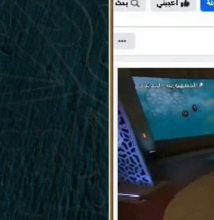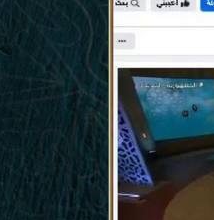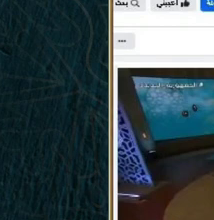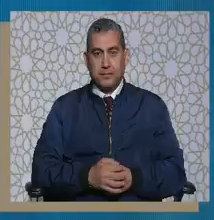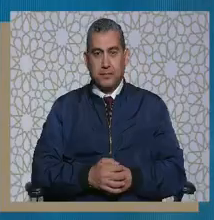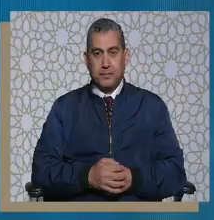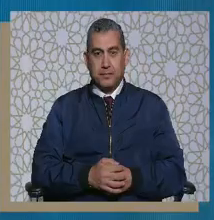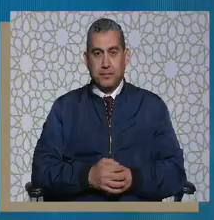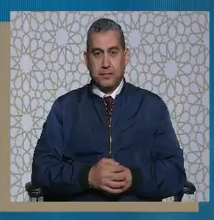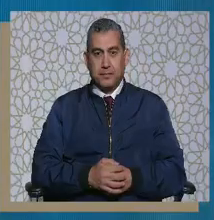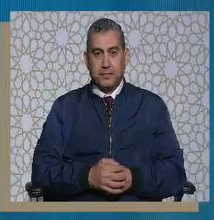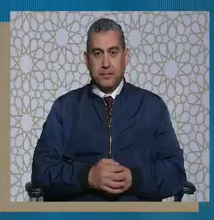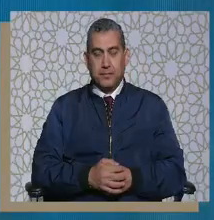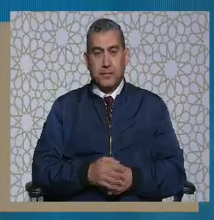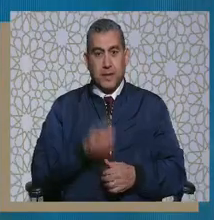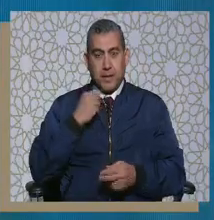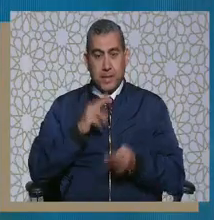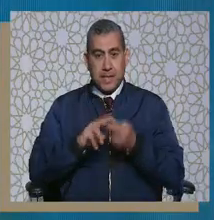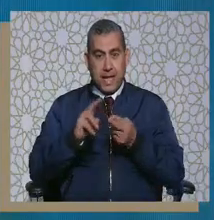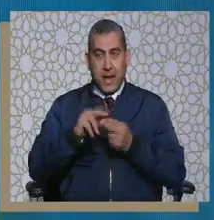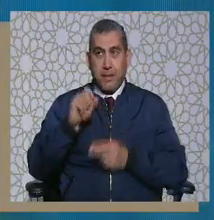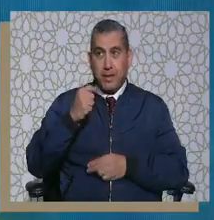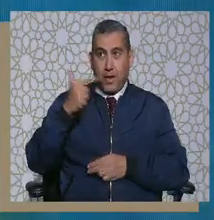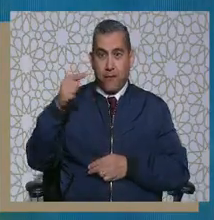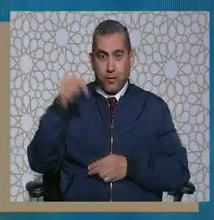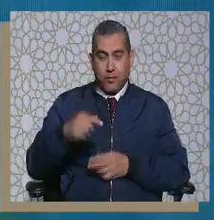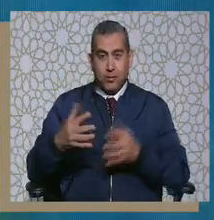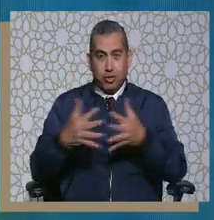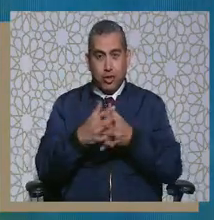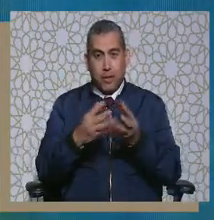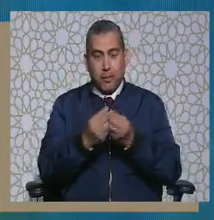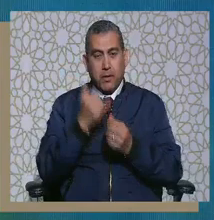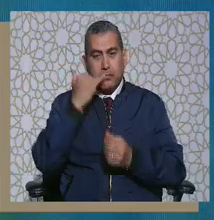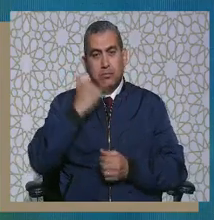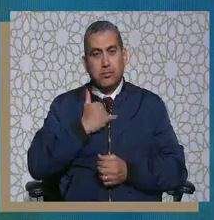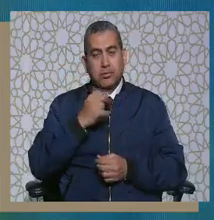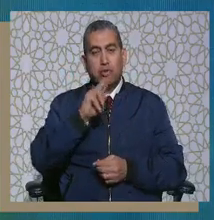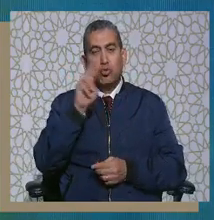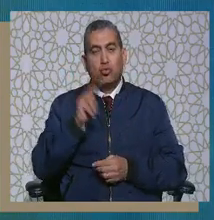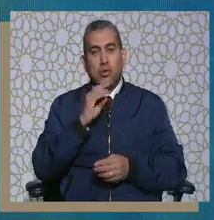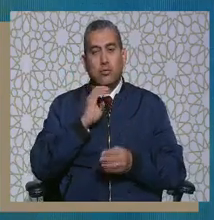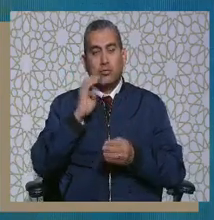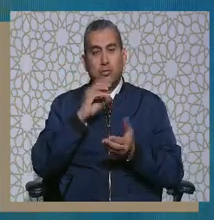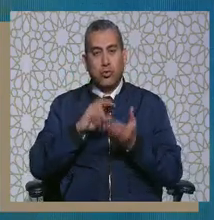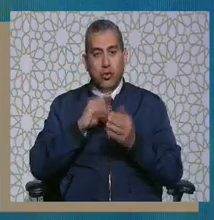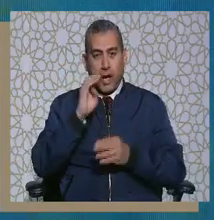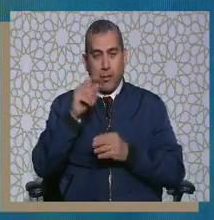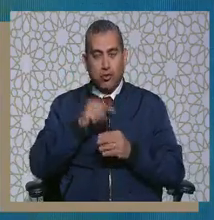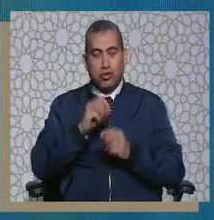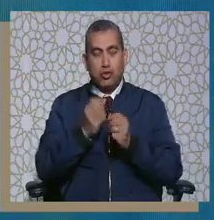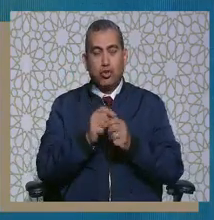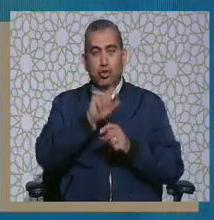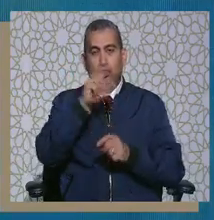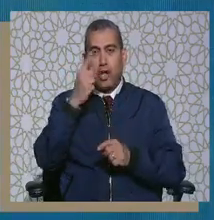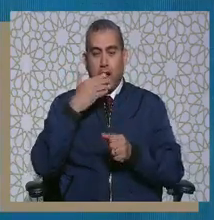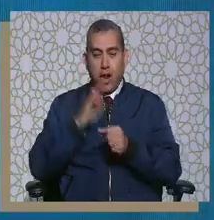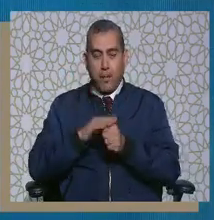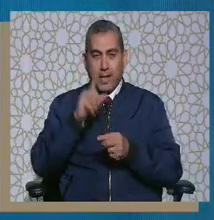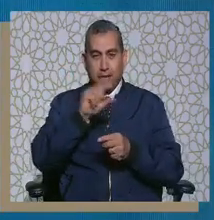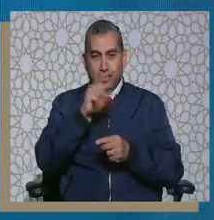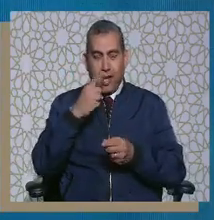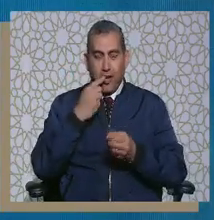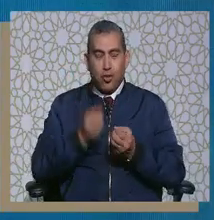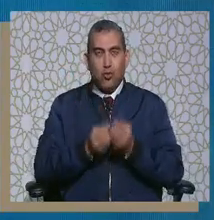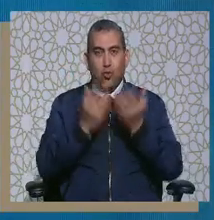النهارده عشان نتشارك ونصل الى ان نعمر قلوبنا بالنور في شهر النور وشهر السلام